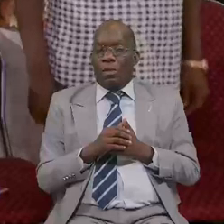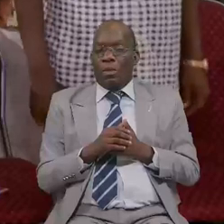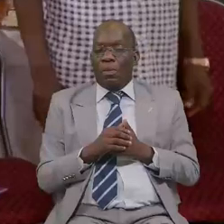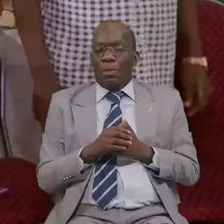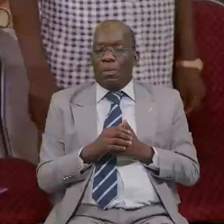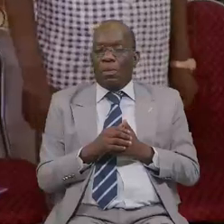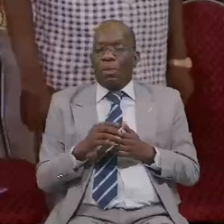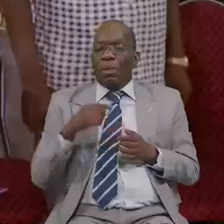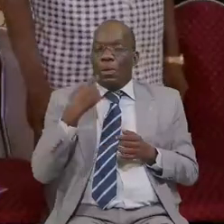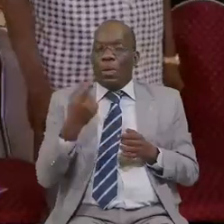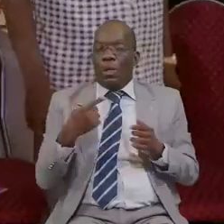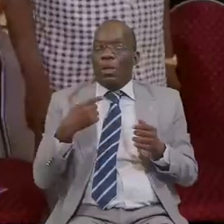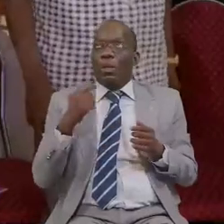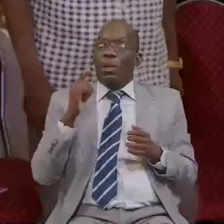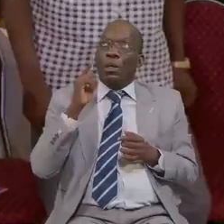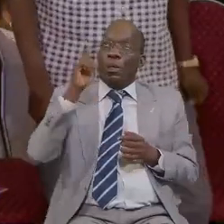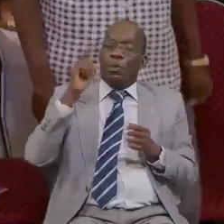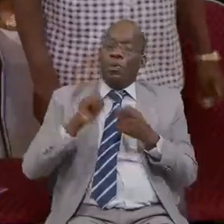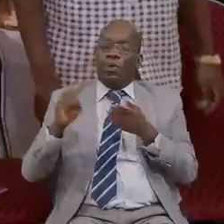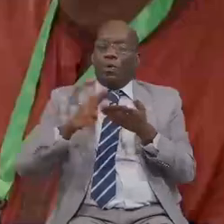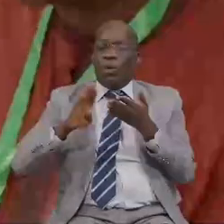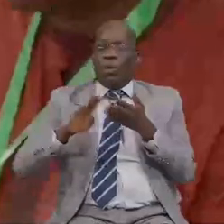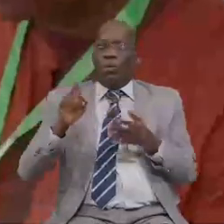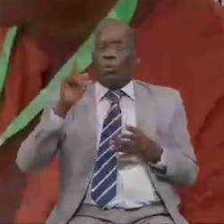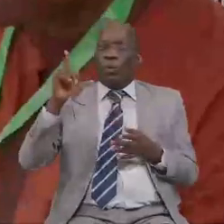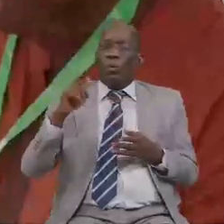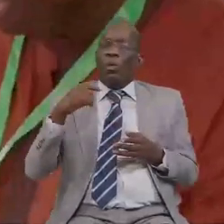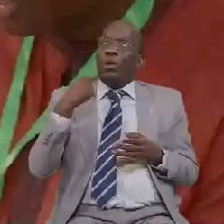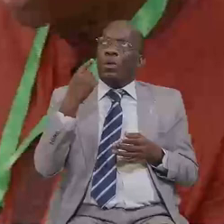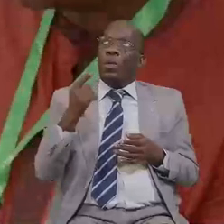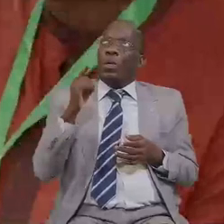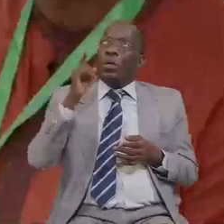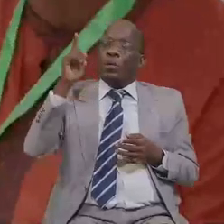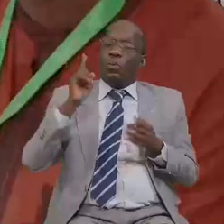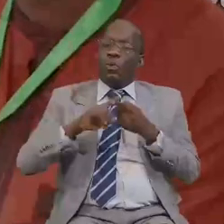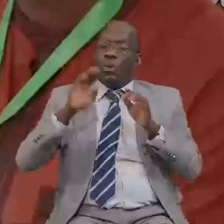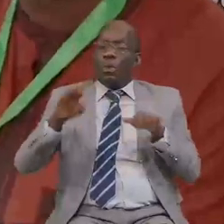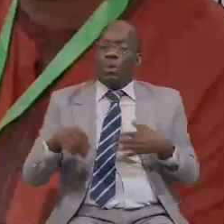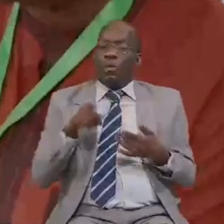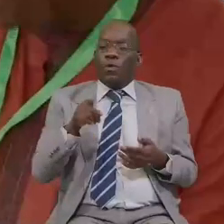Dis au Seigneur de te pardonner. Et dis-lui de te donner la grâce